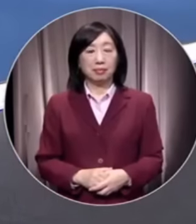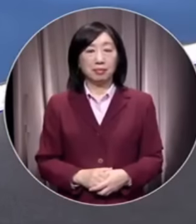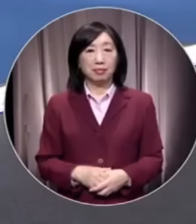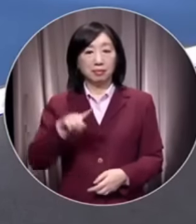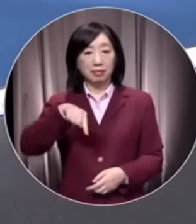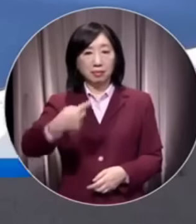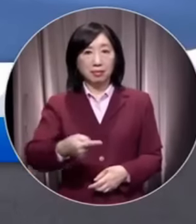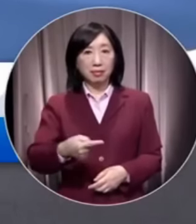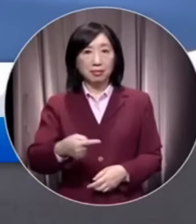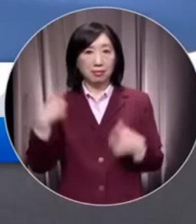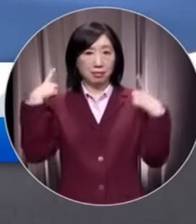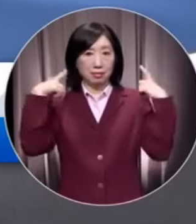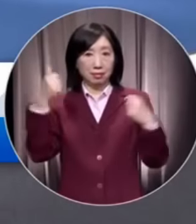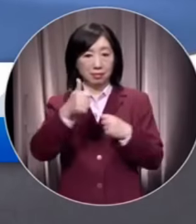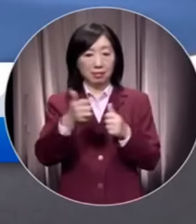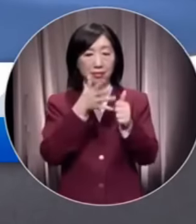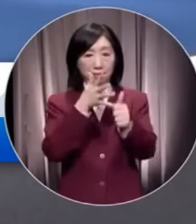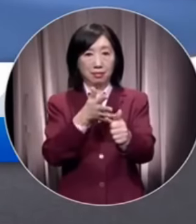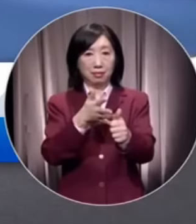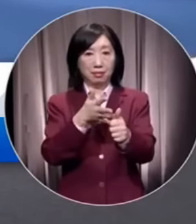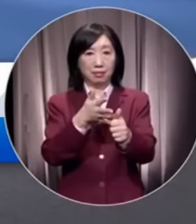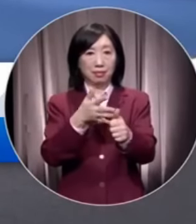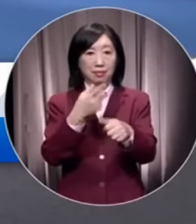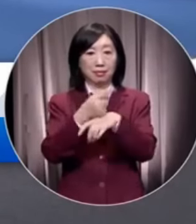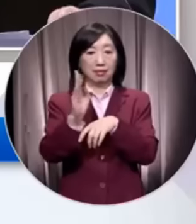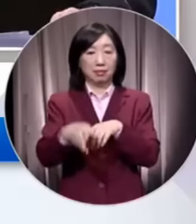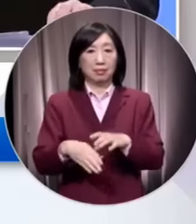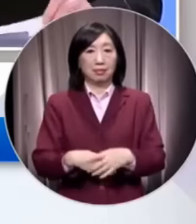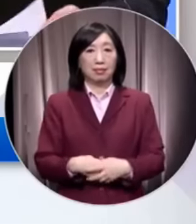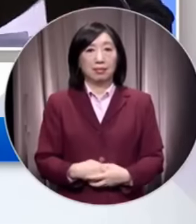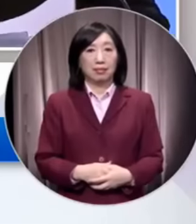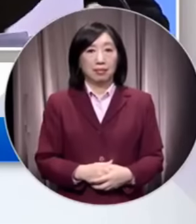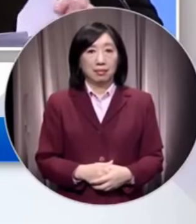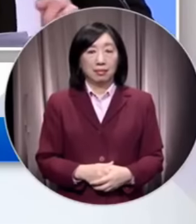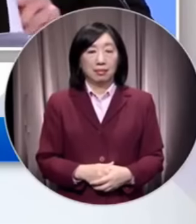继续请宋楚瑜先生提问，时间1分半。